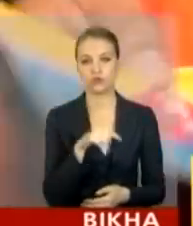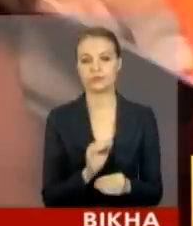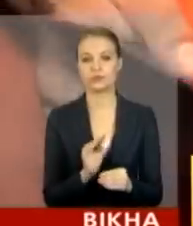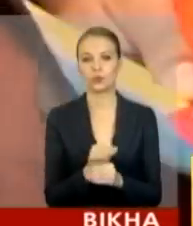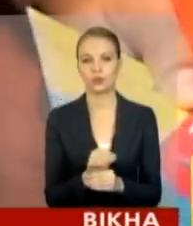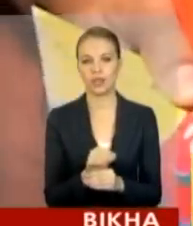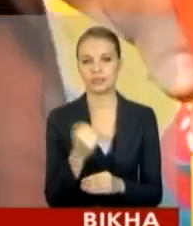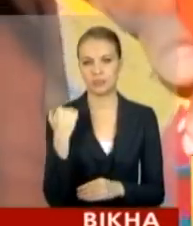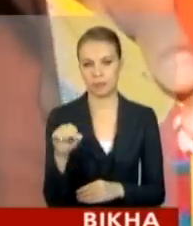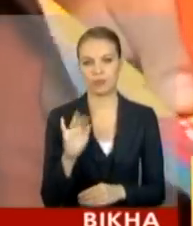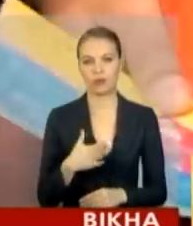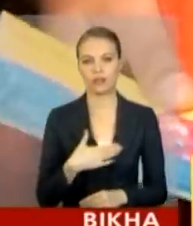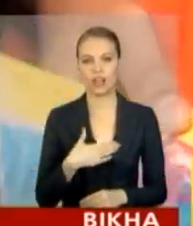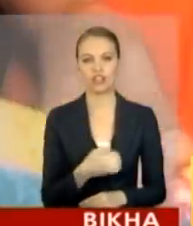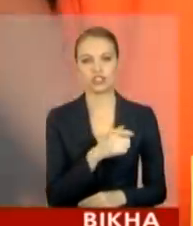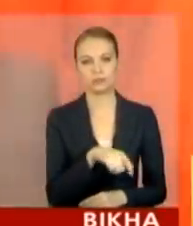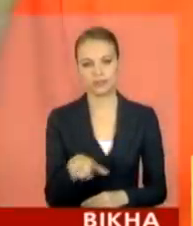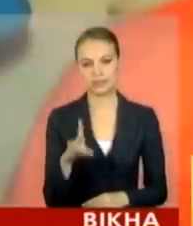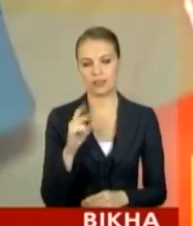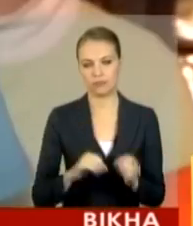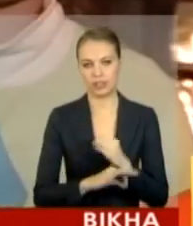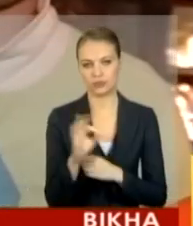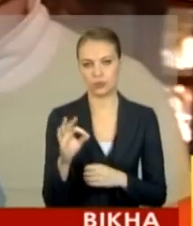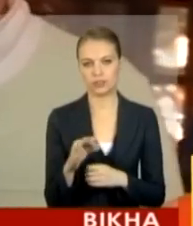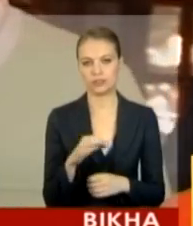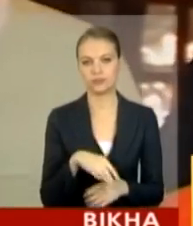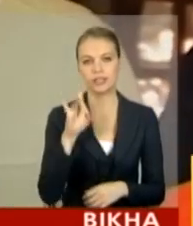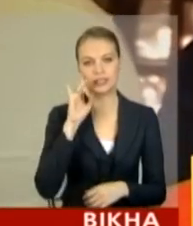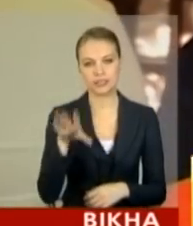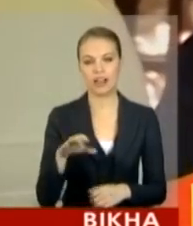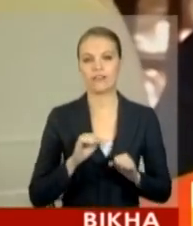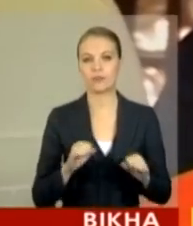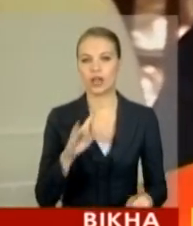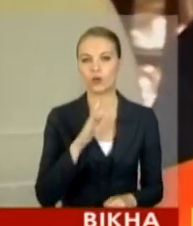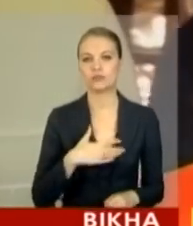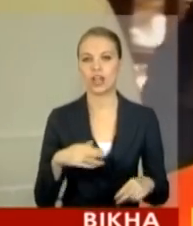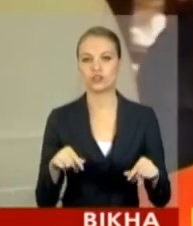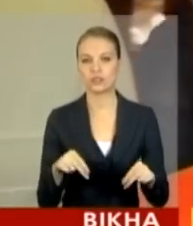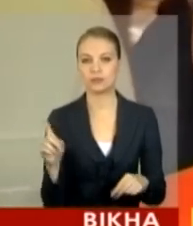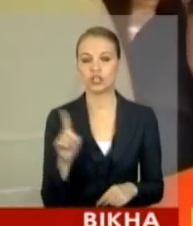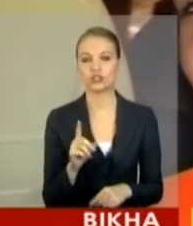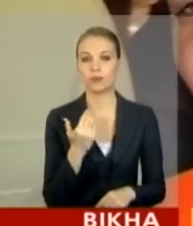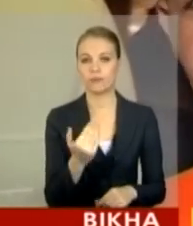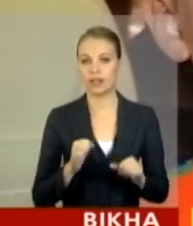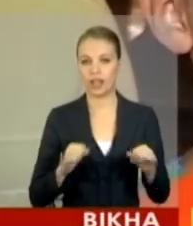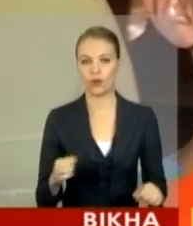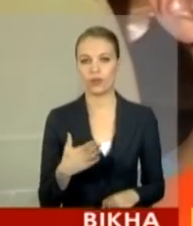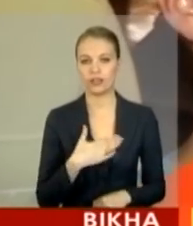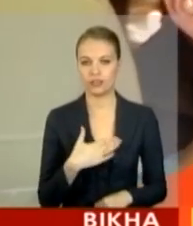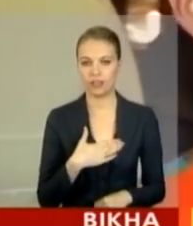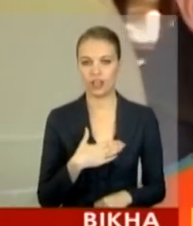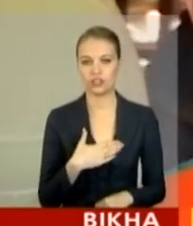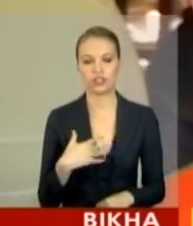додасть перемоги нашим бійцям на сході. Слава героям нашої землі, щоб ви, герої